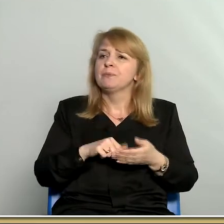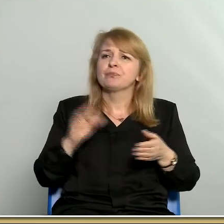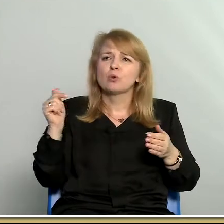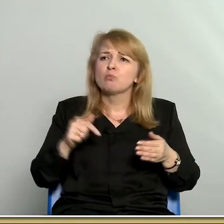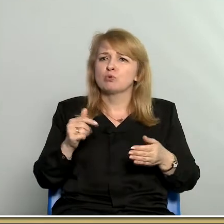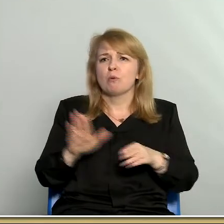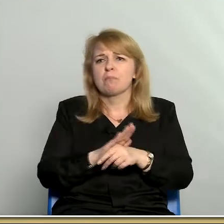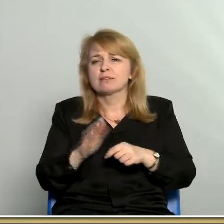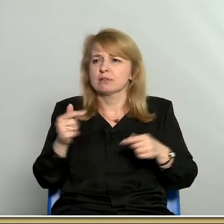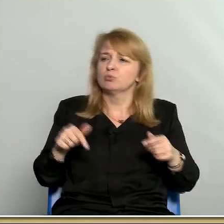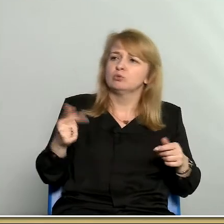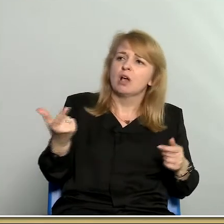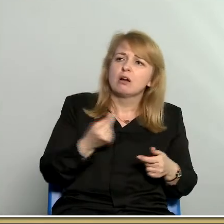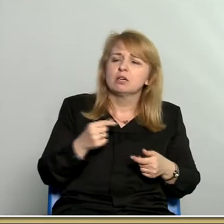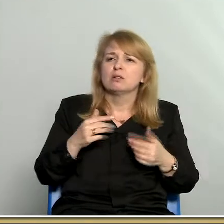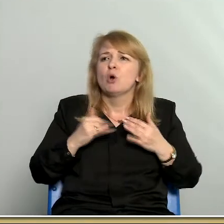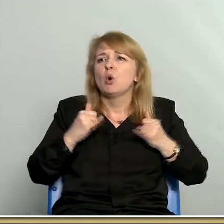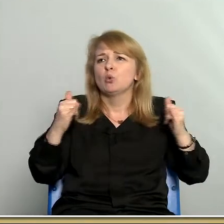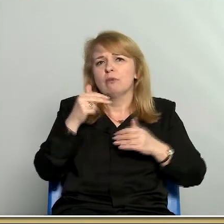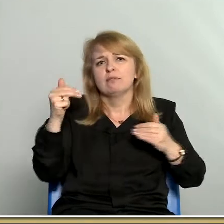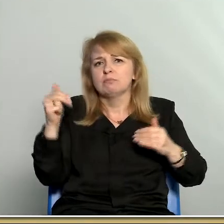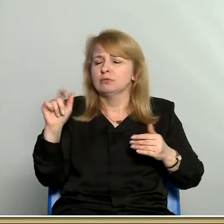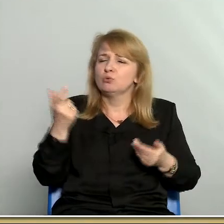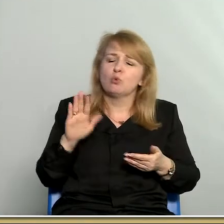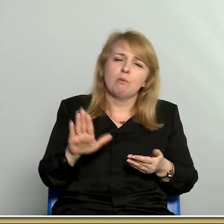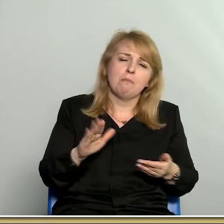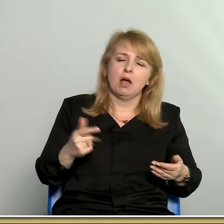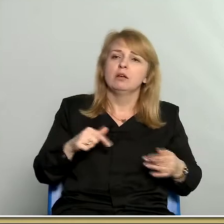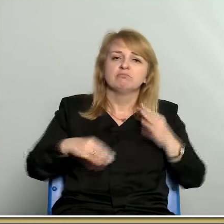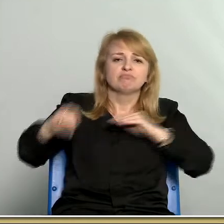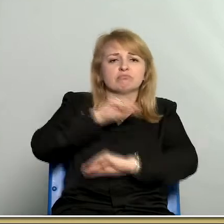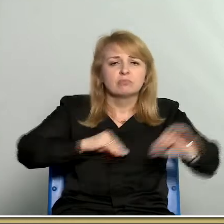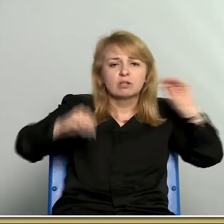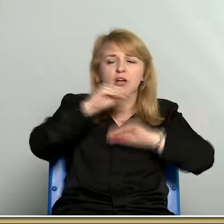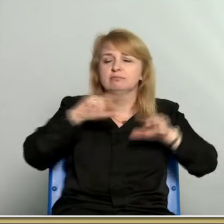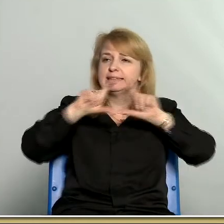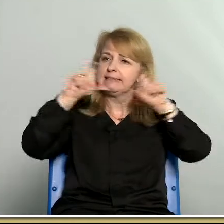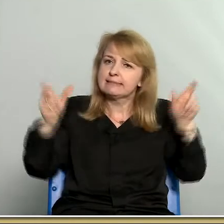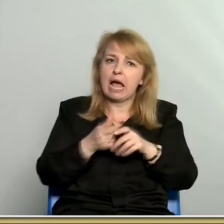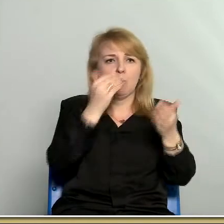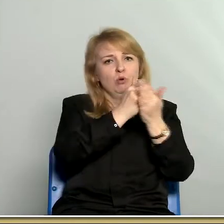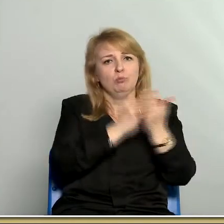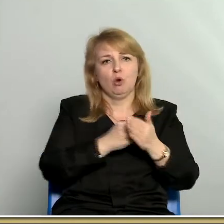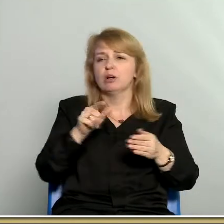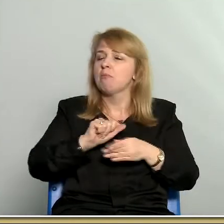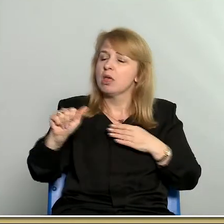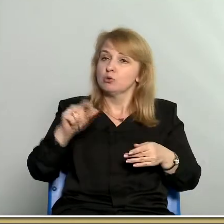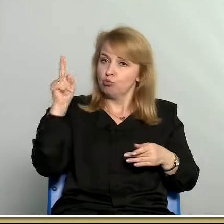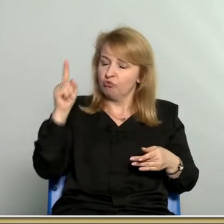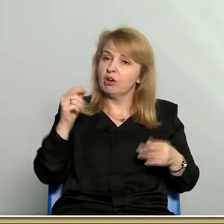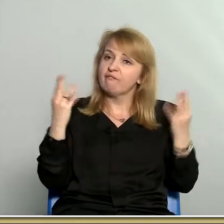biznesem w zależności od obszaru. I tak będzie się przewija, i to przewija się proszę Państwa przez cały program, to podkreślam, na to zwracam